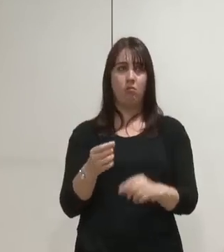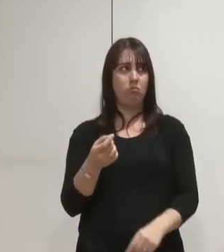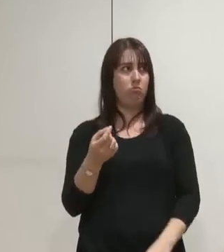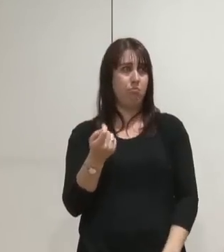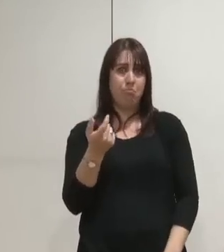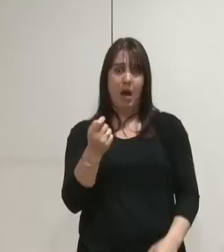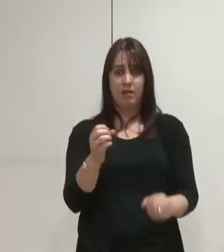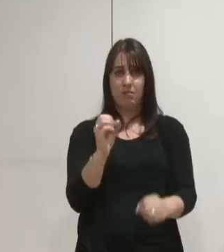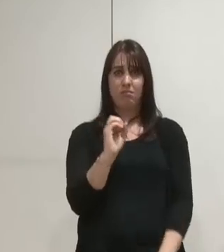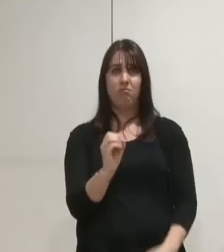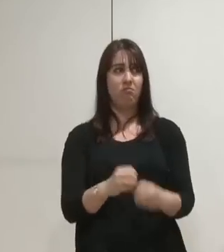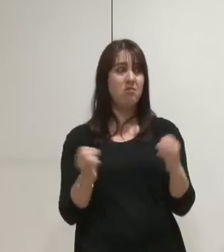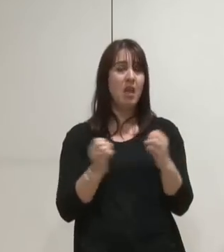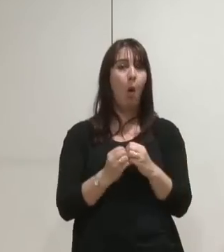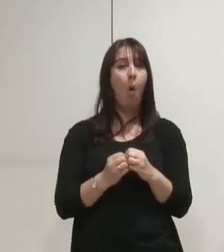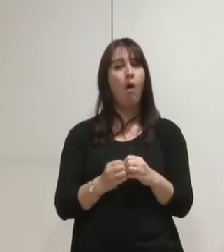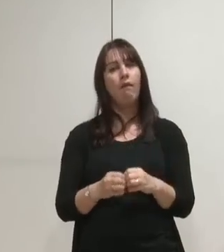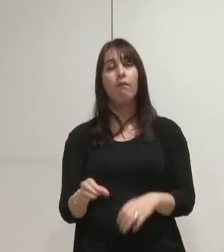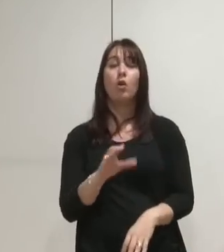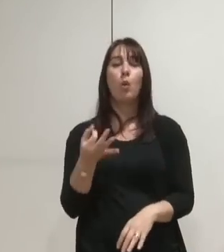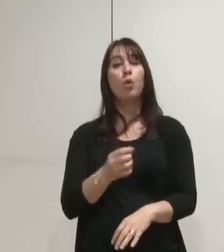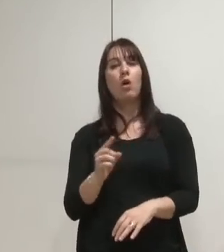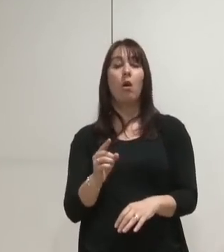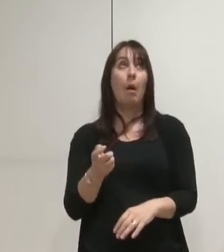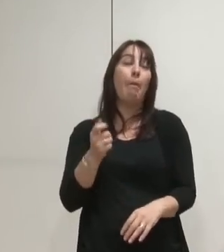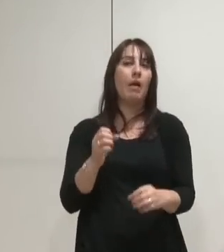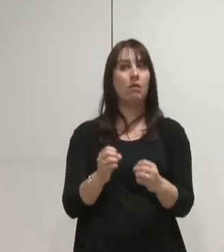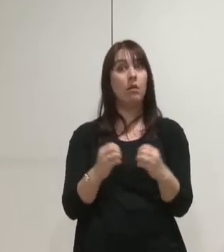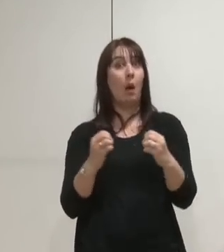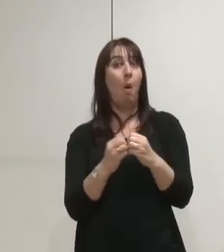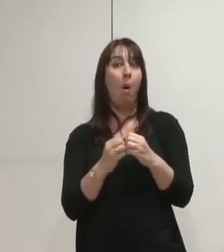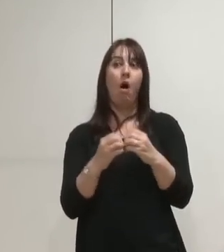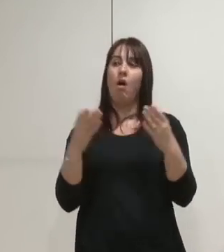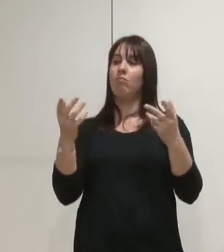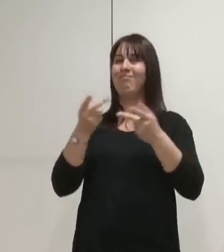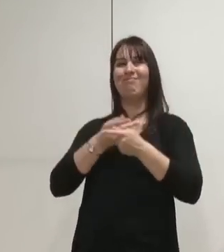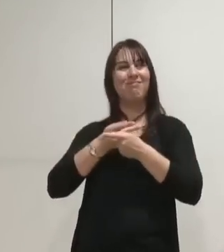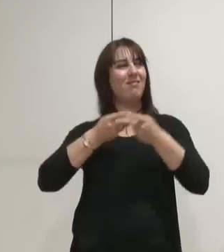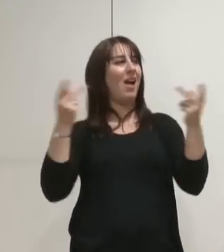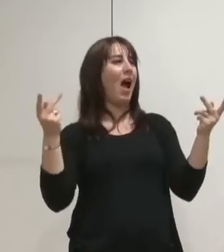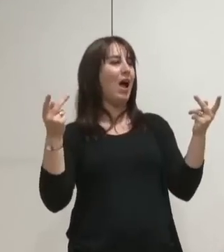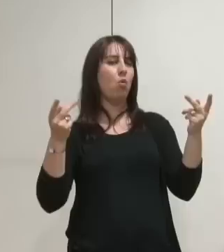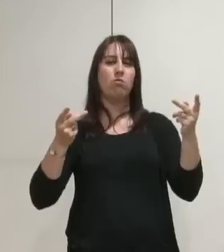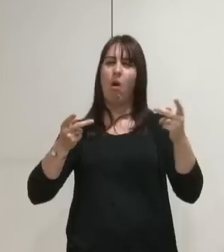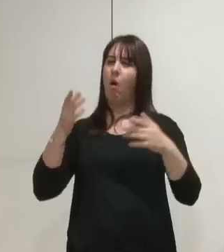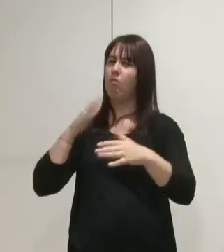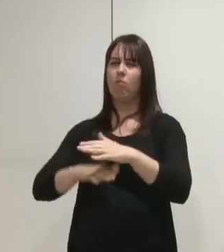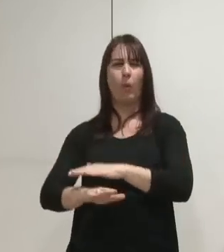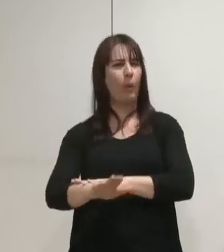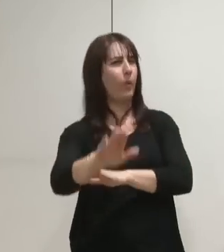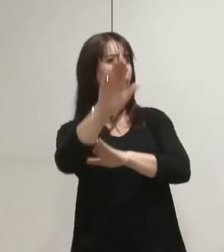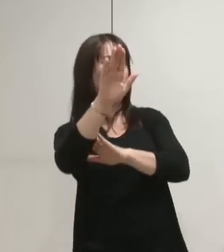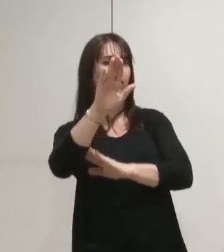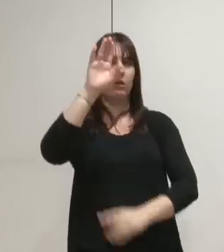zéro pas tout à fait mais quasiment mais on nous l'annonce comme étant devant monter en puissance pour pouvoir